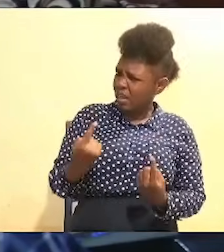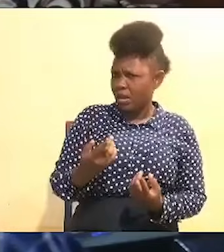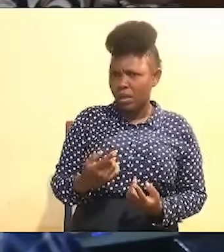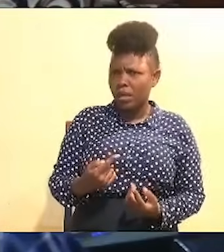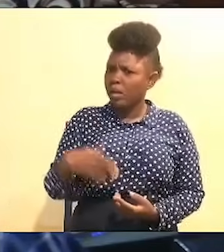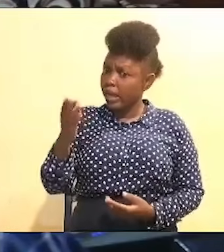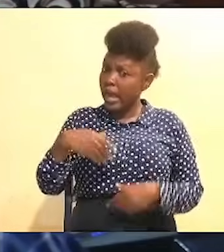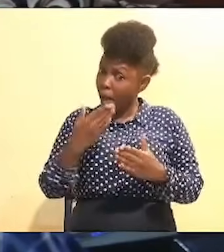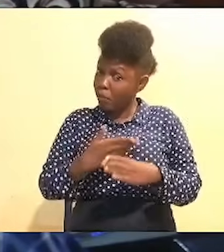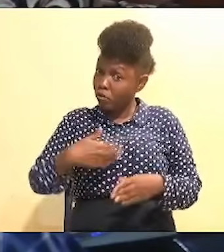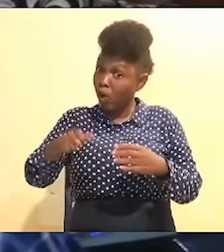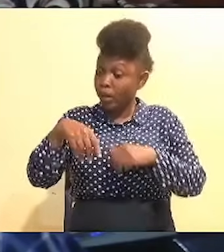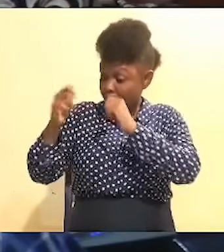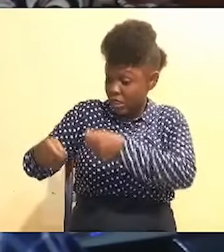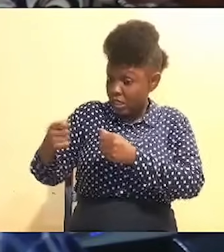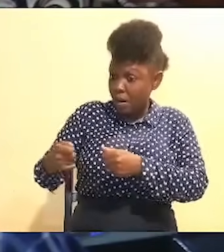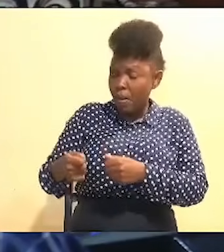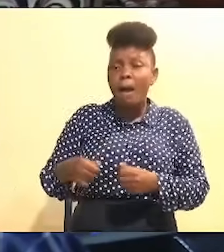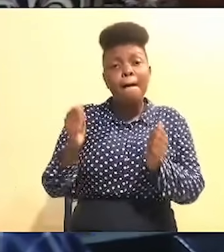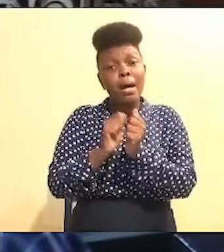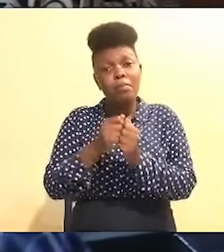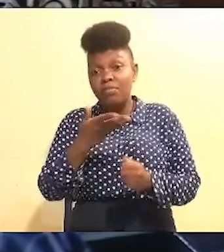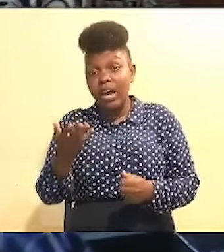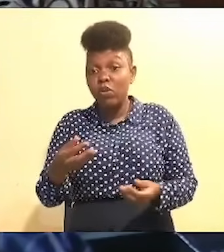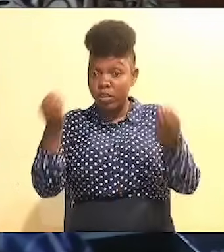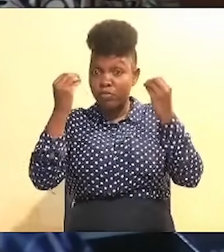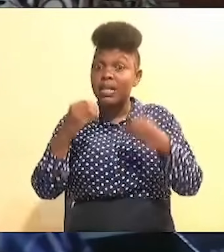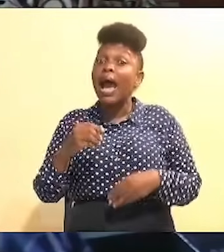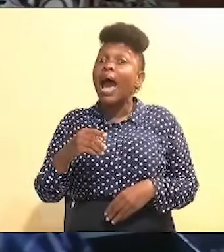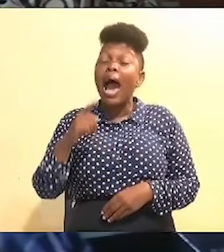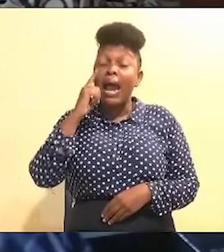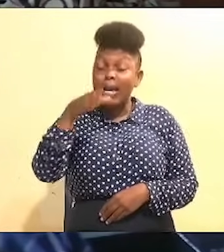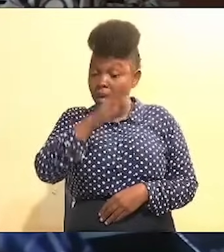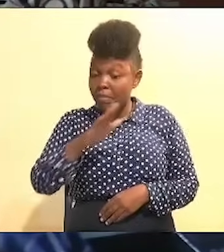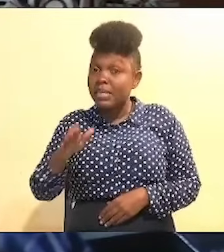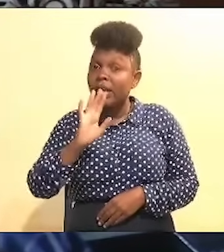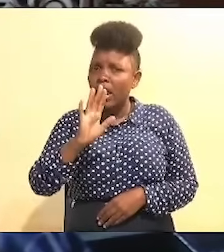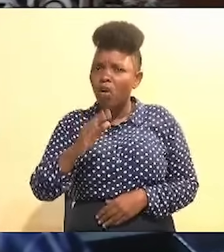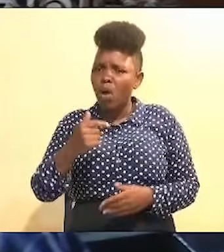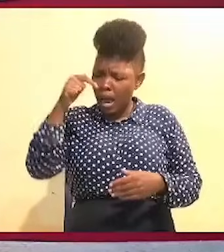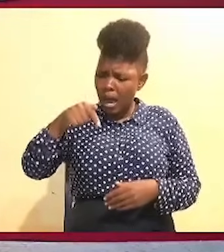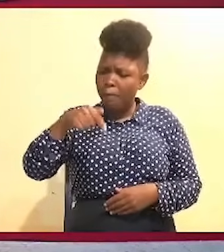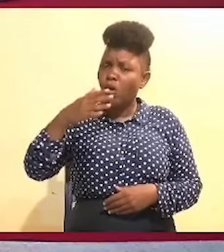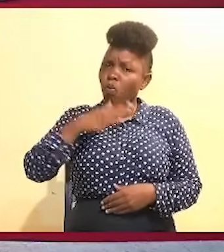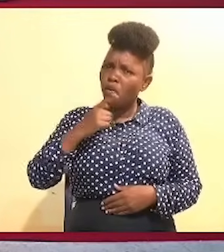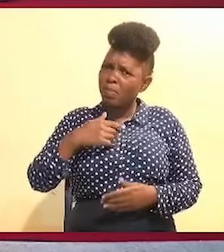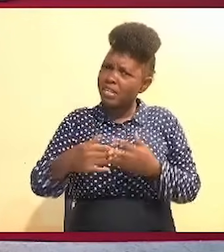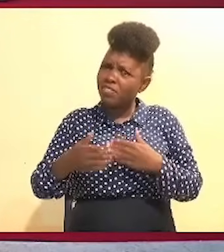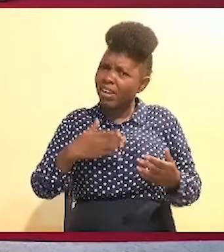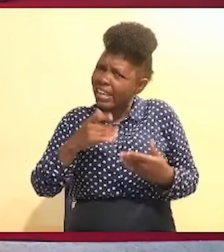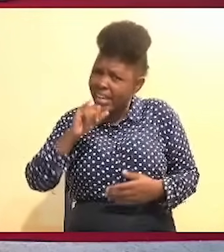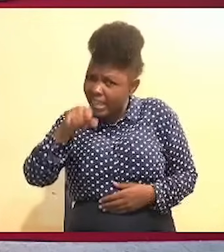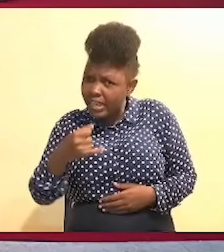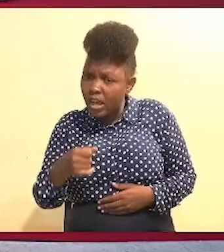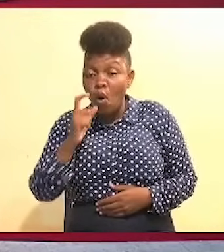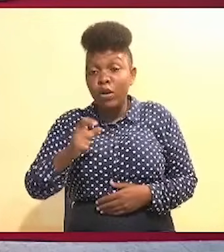Nimeshawambia mambo ukijifunza, angalia muktadha wa kwako. Kwa mimi kwangu hapa nitafanyaje ili iweze kufaa. Hawa watu pia wanatofauti,